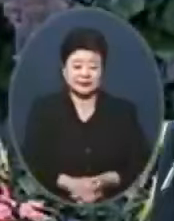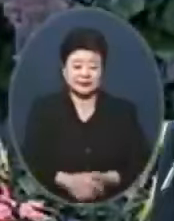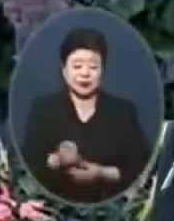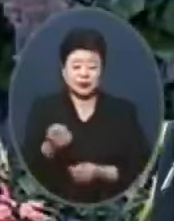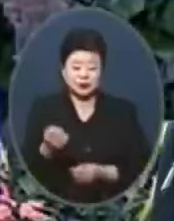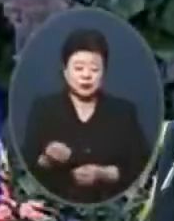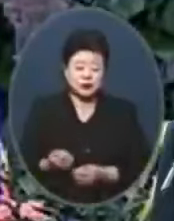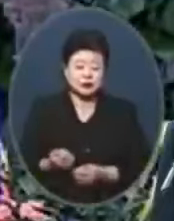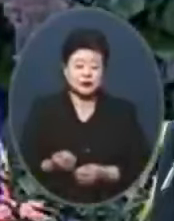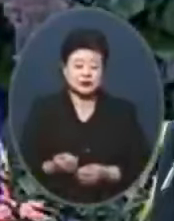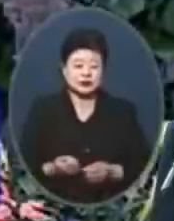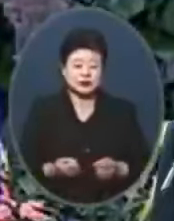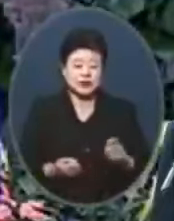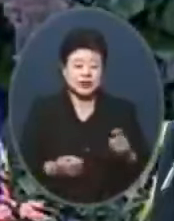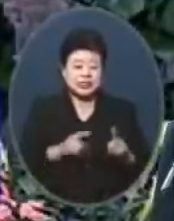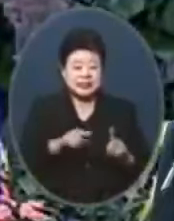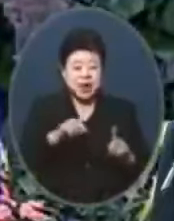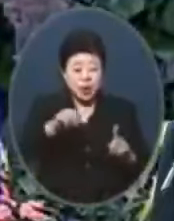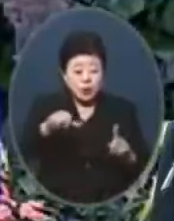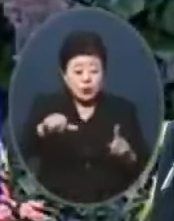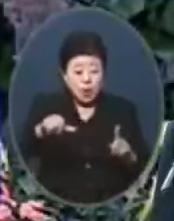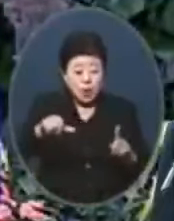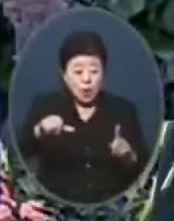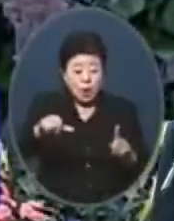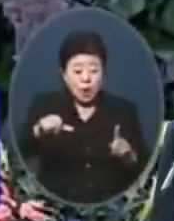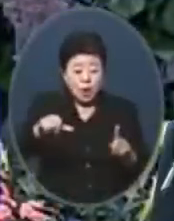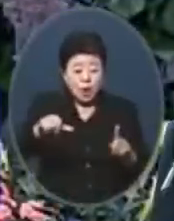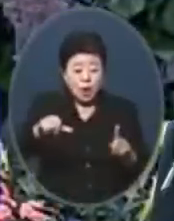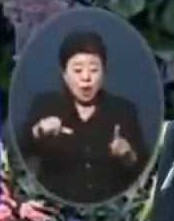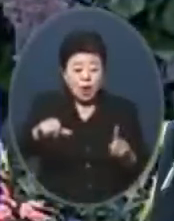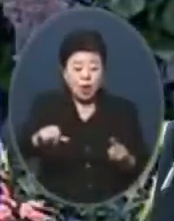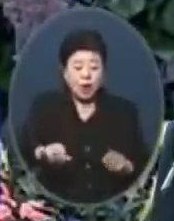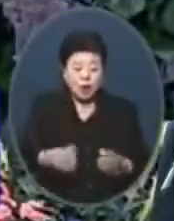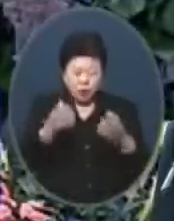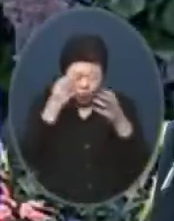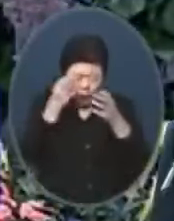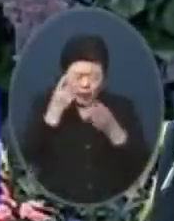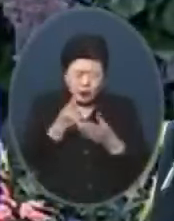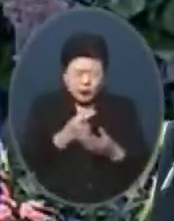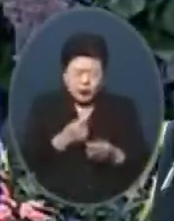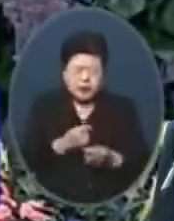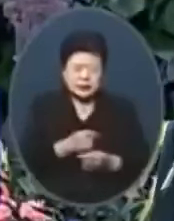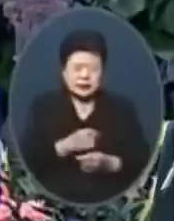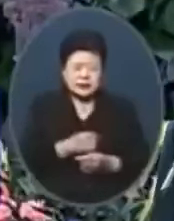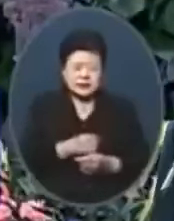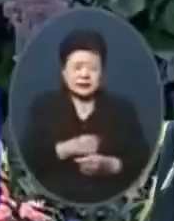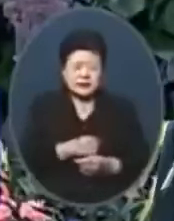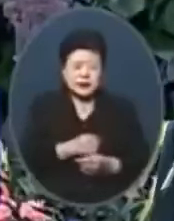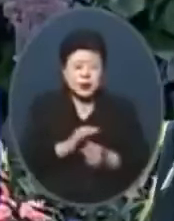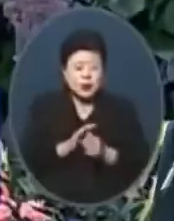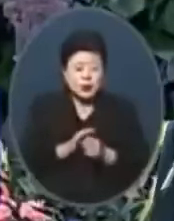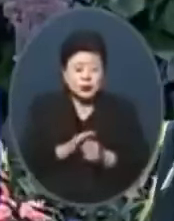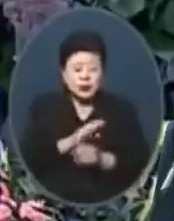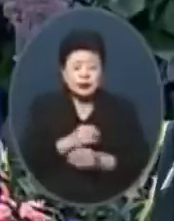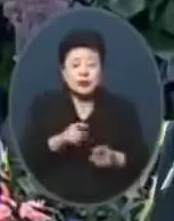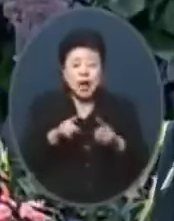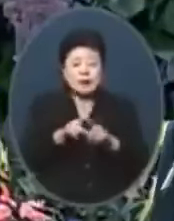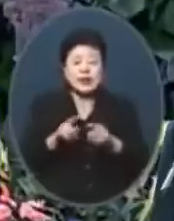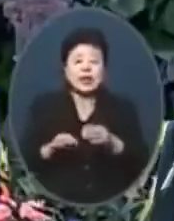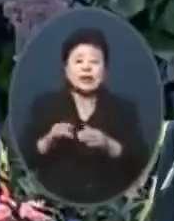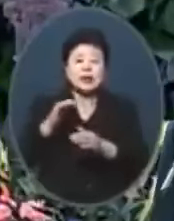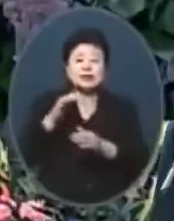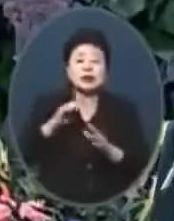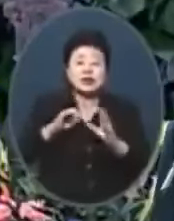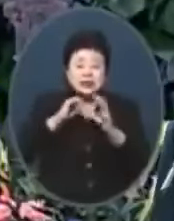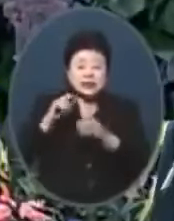고린도후서 1장 5절에 그리스도의 고난이 우리에게 넘친 것 같이 우리가 받는 위로도 그리스도로 말미암아 넘치는도다. 우리의